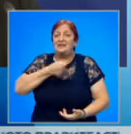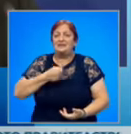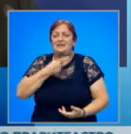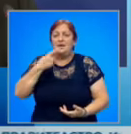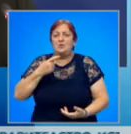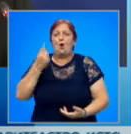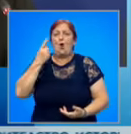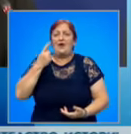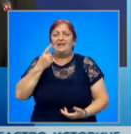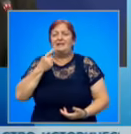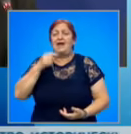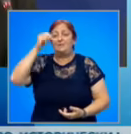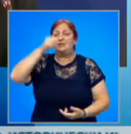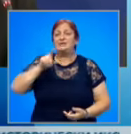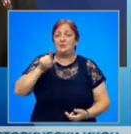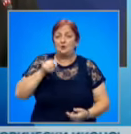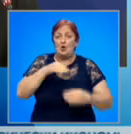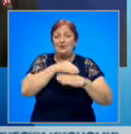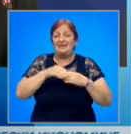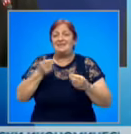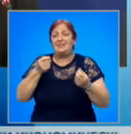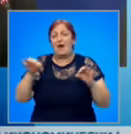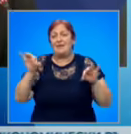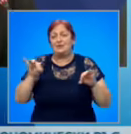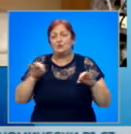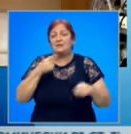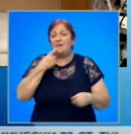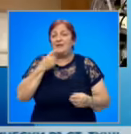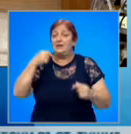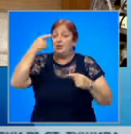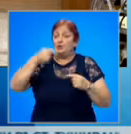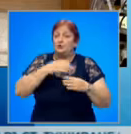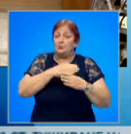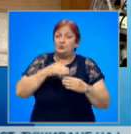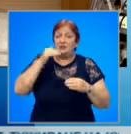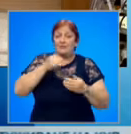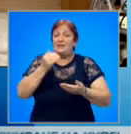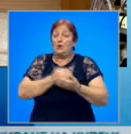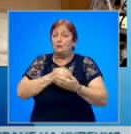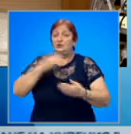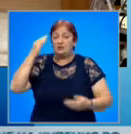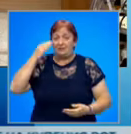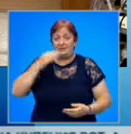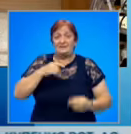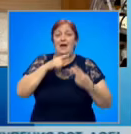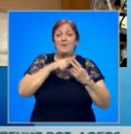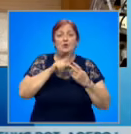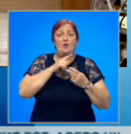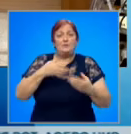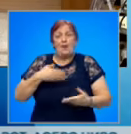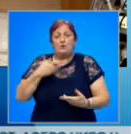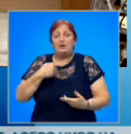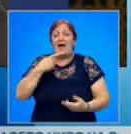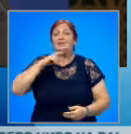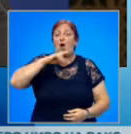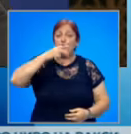стотици хиляди български пенсионери от линията на бедност. Запитан дали отутре ще продължи да бъде икономически министър, Кирил Петков не пожела